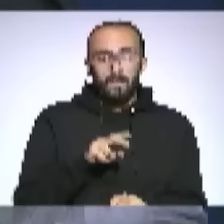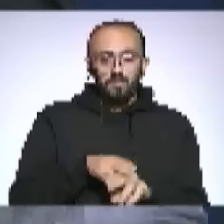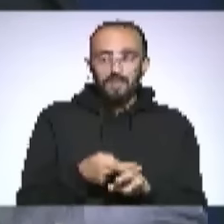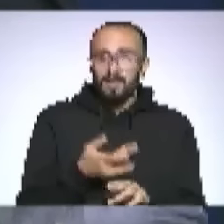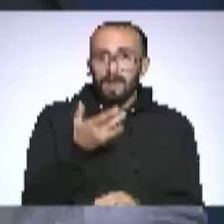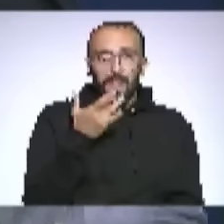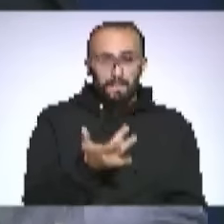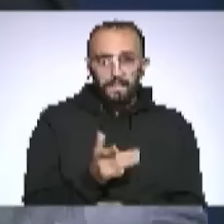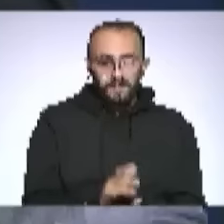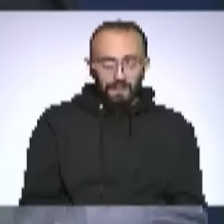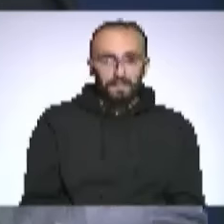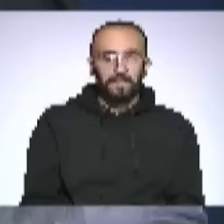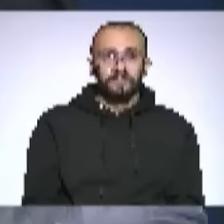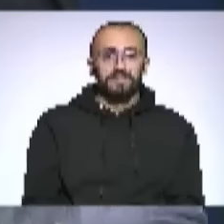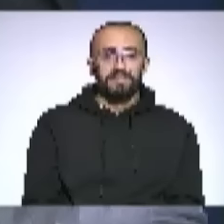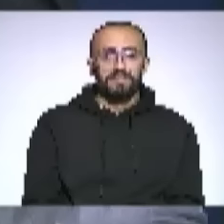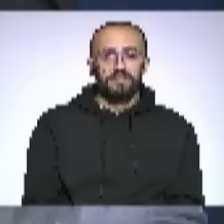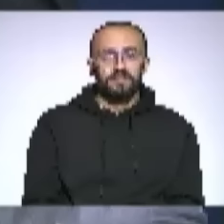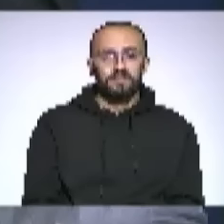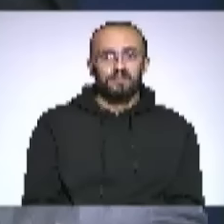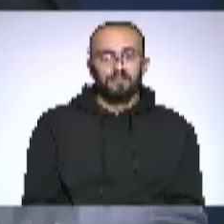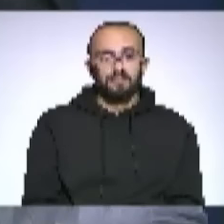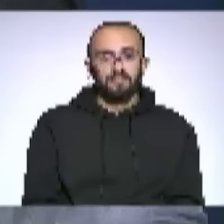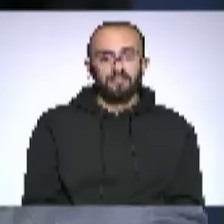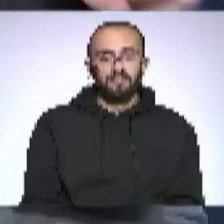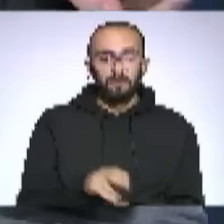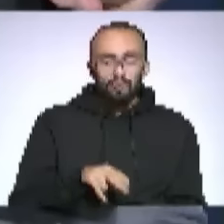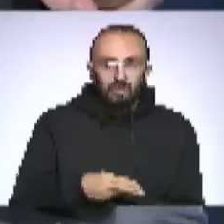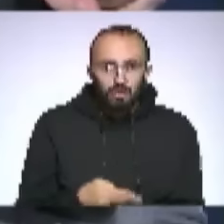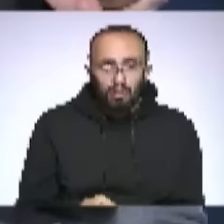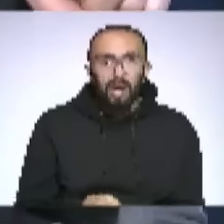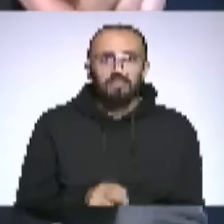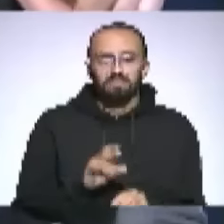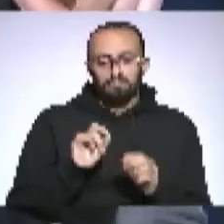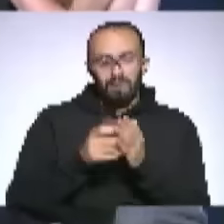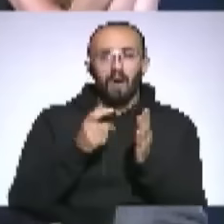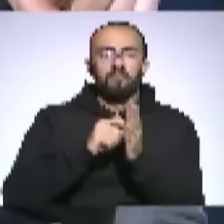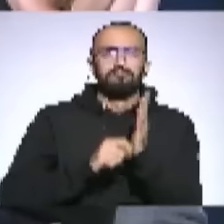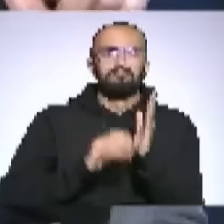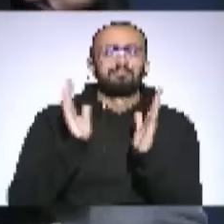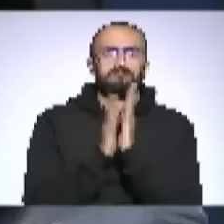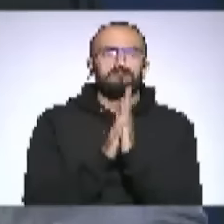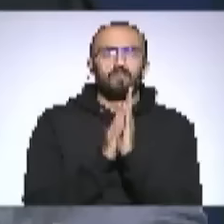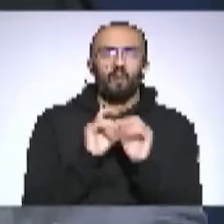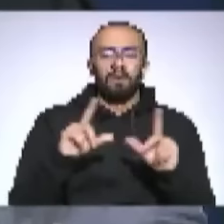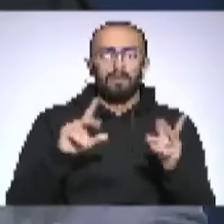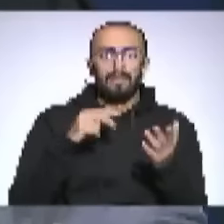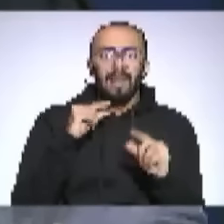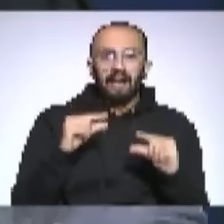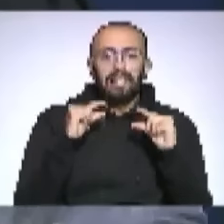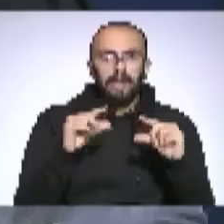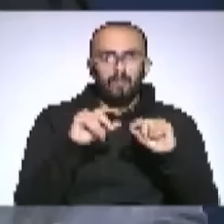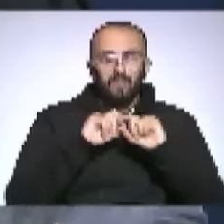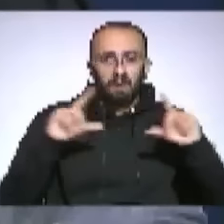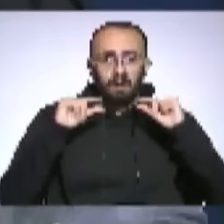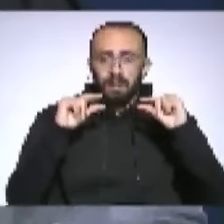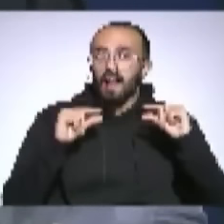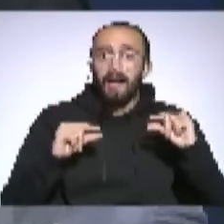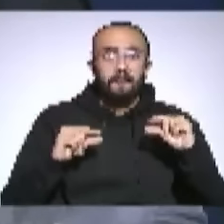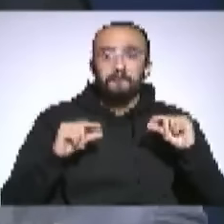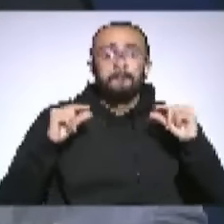عندك ورغم يا يا شهود يا اقرار مكتوب ام في حاله عدم وجود الاقرار المكتوب